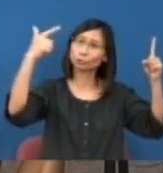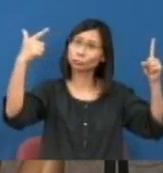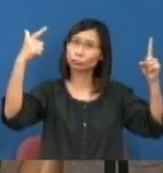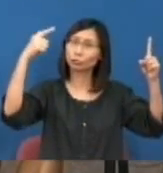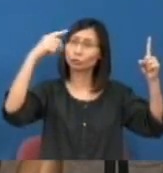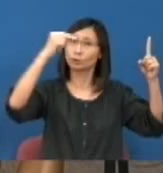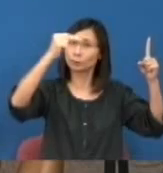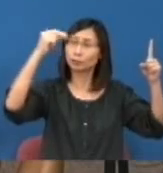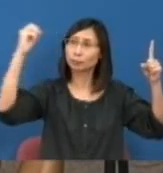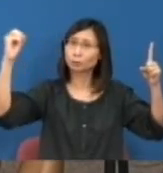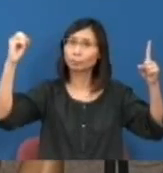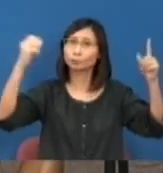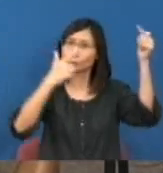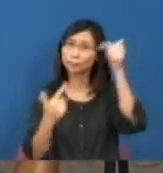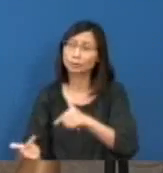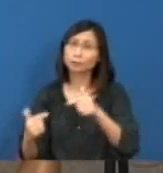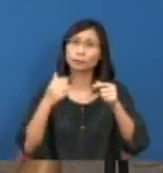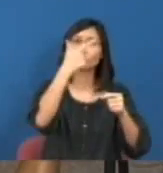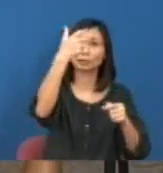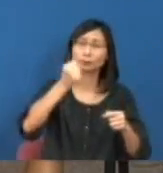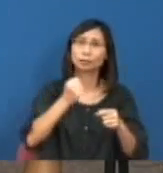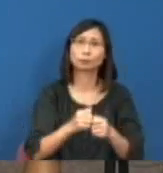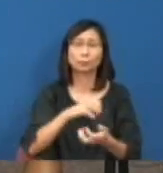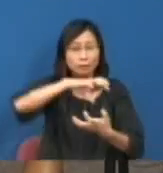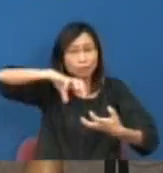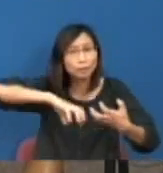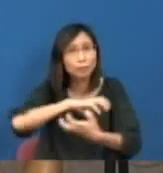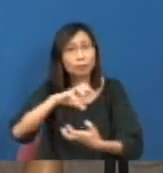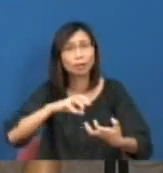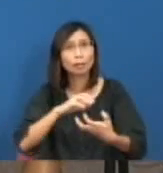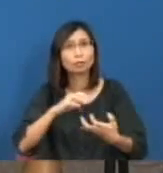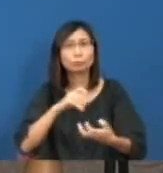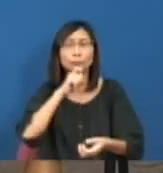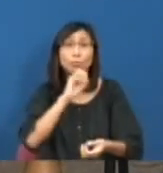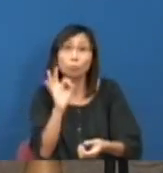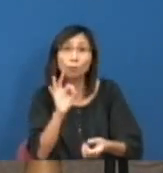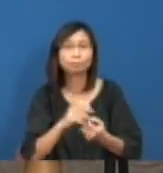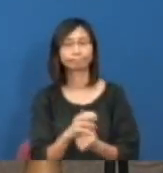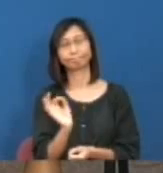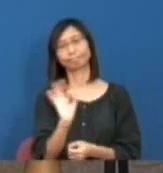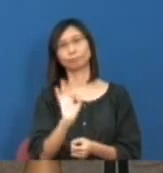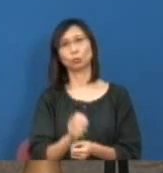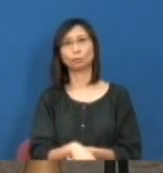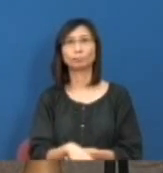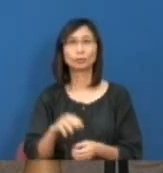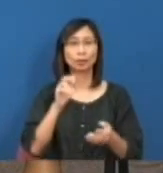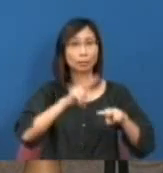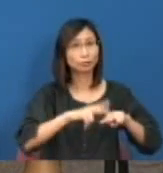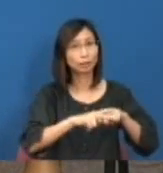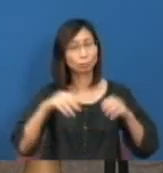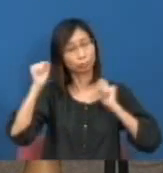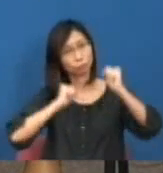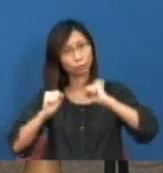七十年代尾八十年代初中國民主嘅運動，有冇搞過？冇。文革點睇？冇，係啦。 咁所以我諗大家去